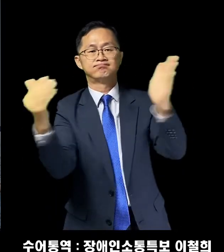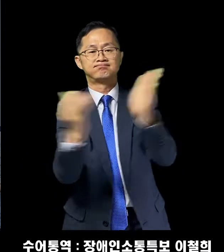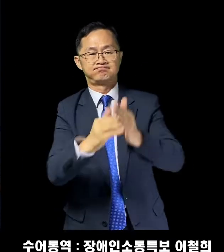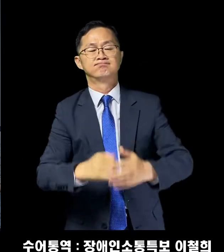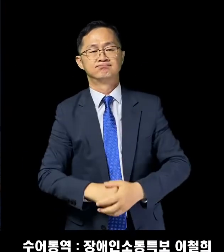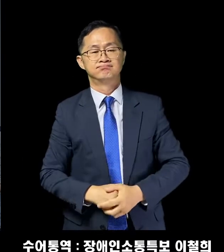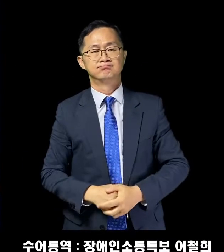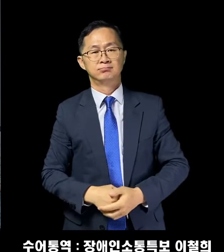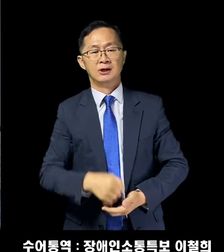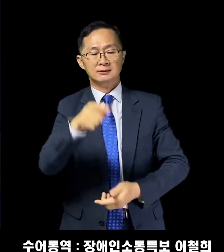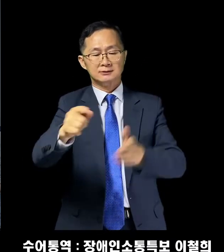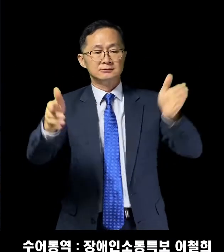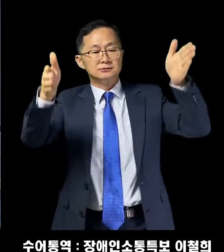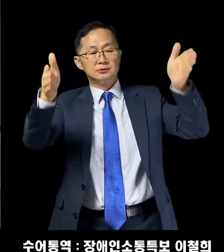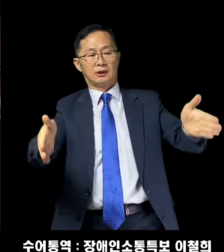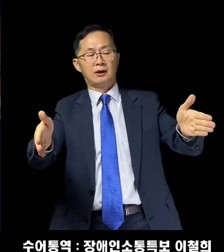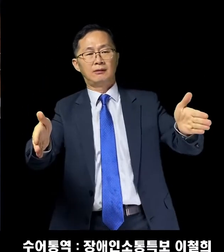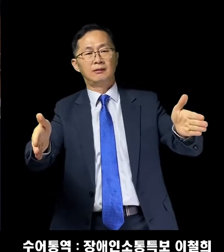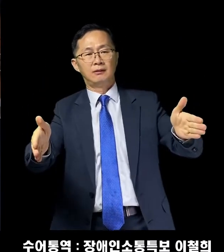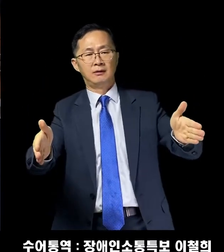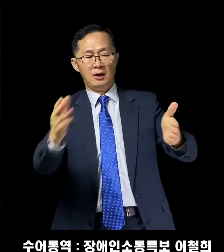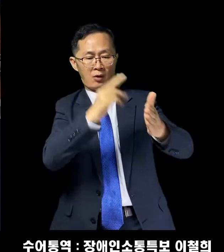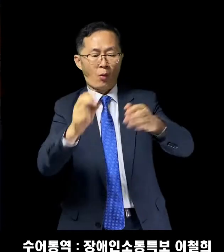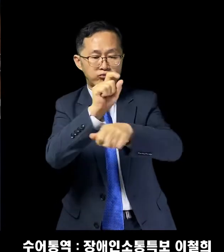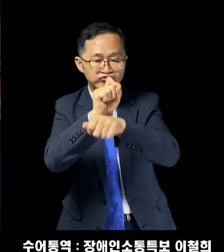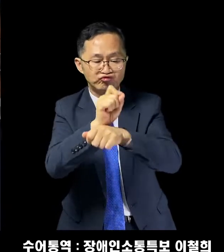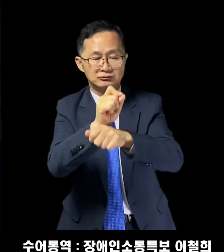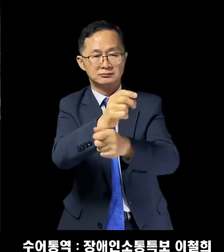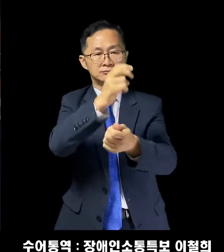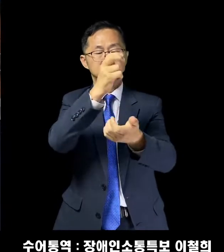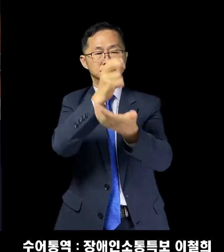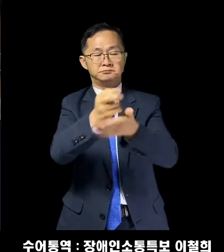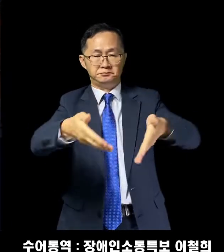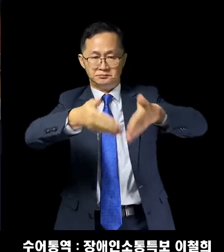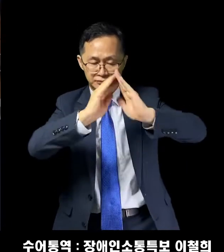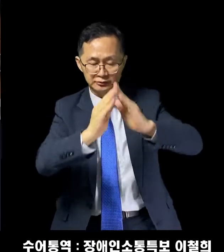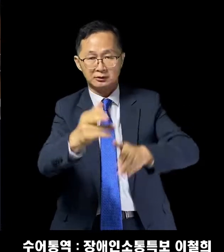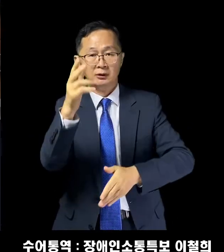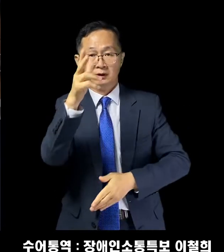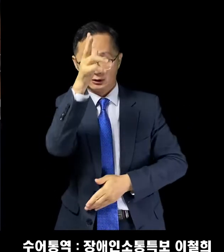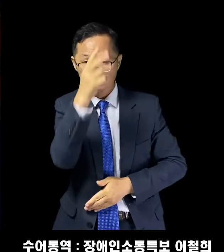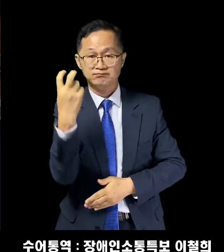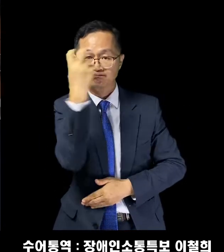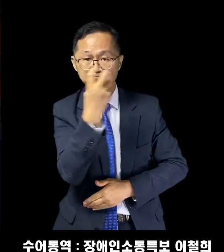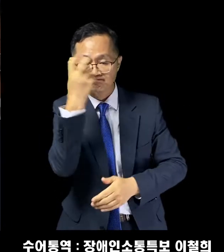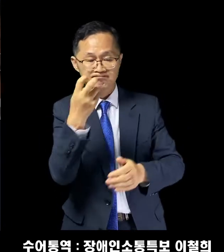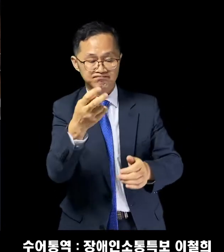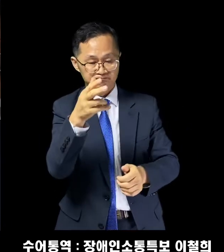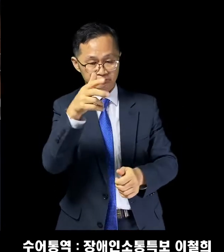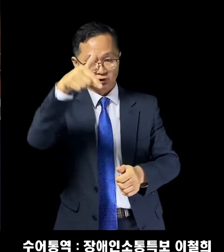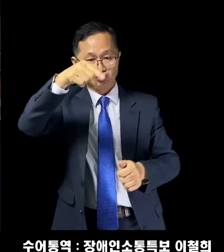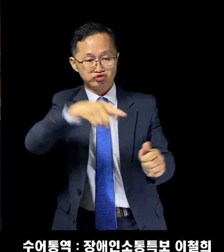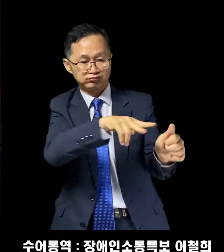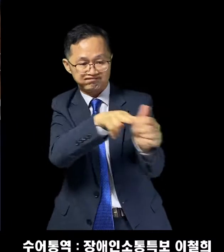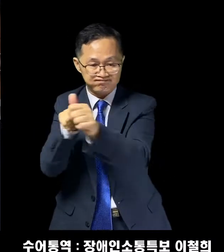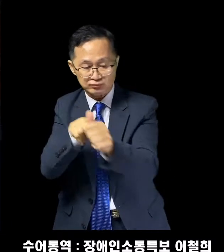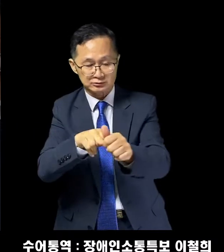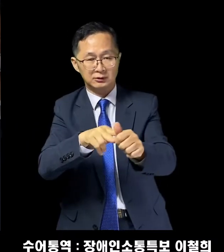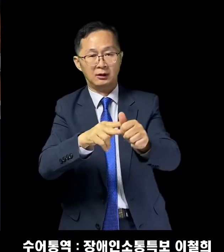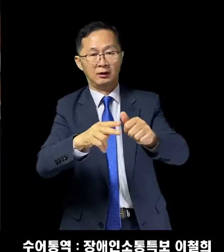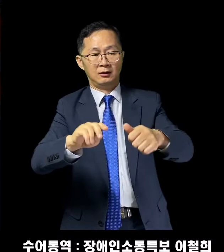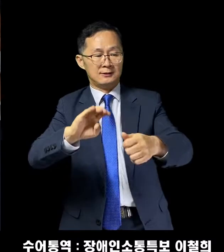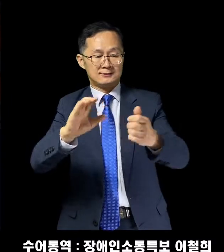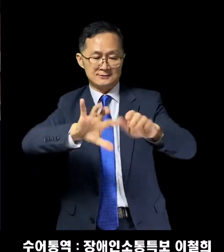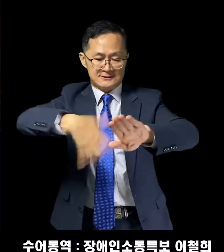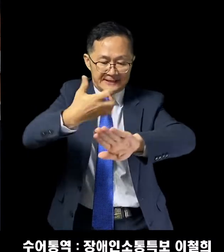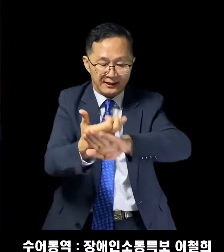기간에 공수처 설치와 검찰, 경찰, 국정원 개혁 등 권력기관 개혁을 일단락